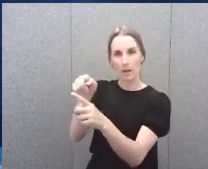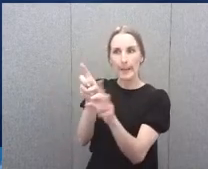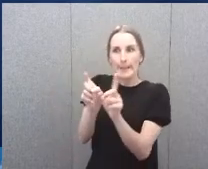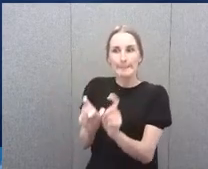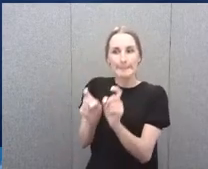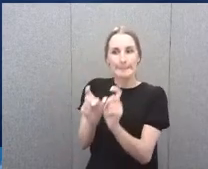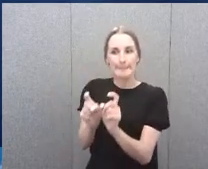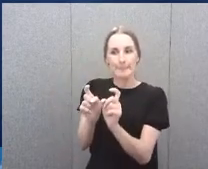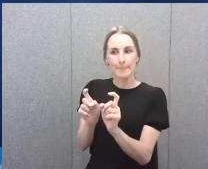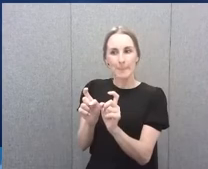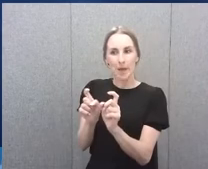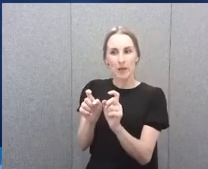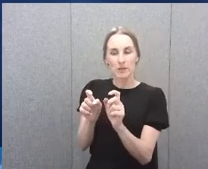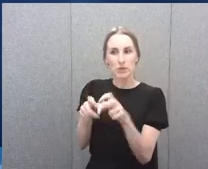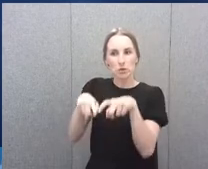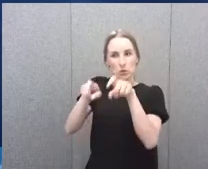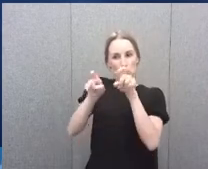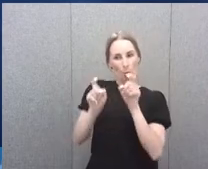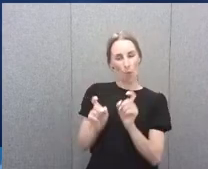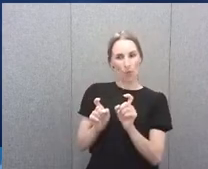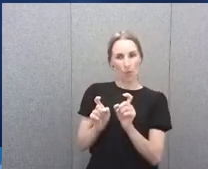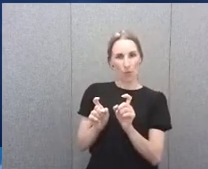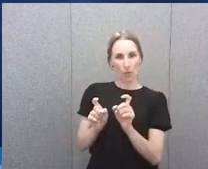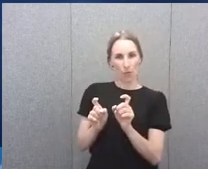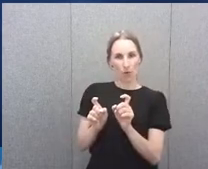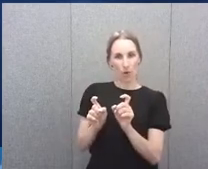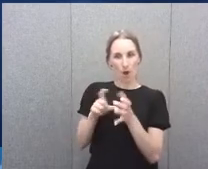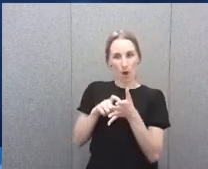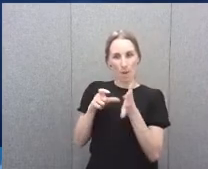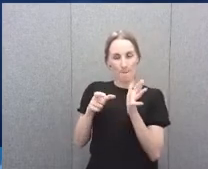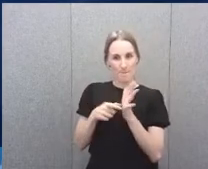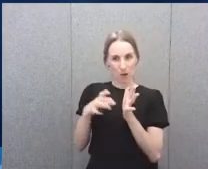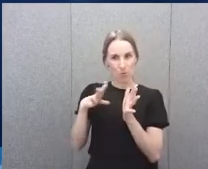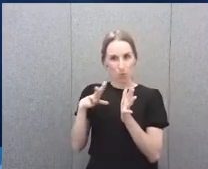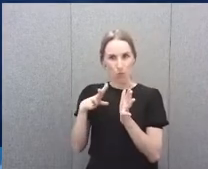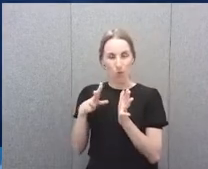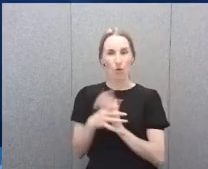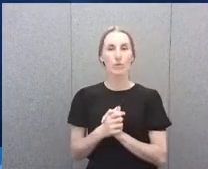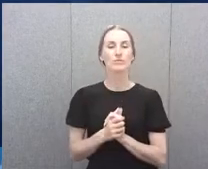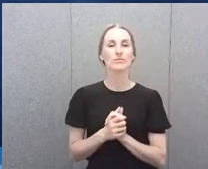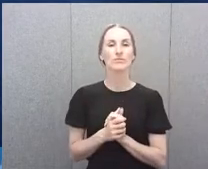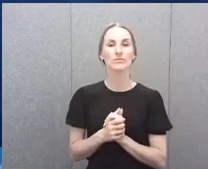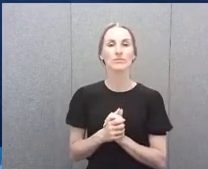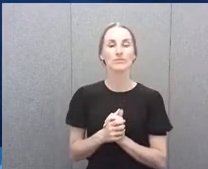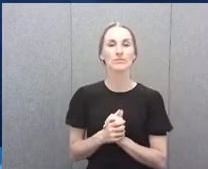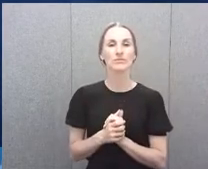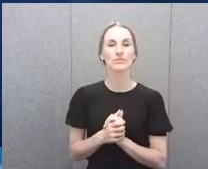власти, и им было позволено посидеть на диванчике в дальнем углу этого зала.